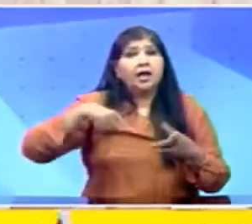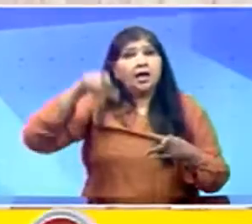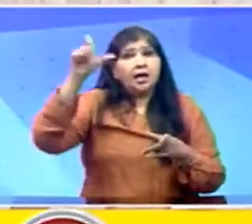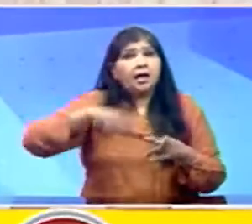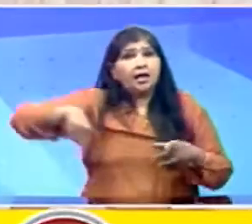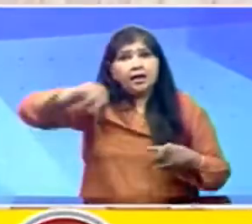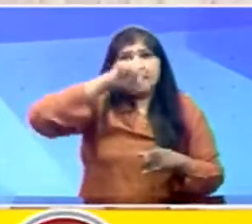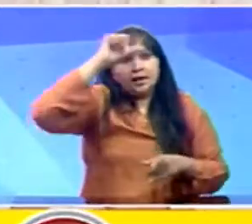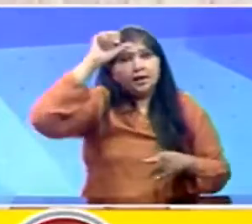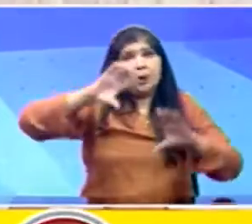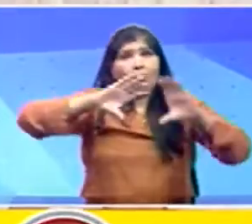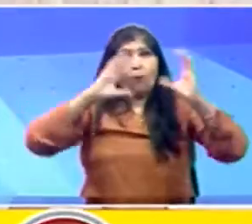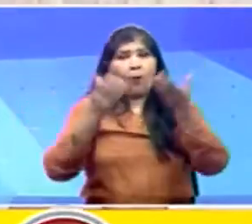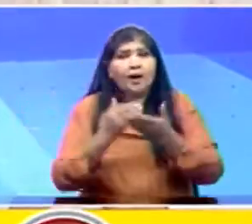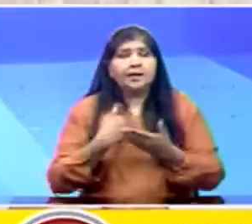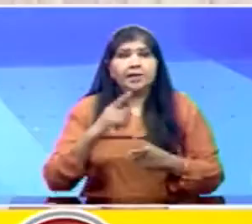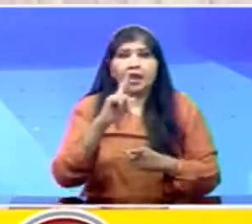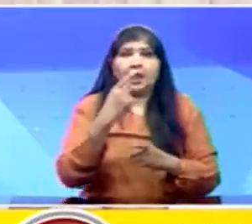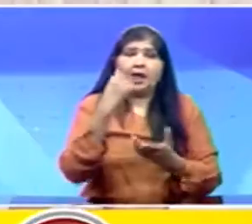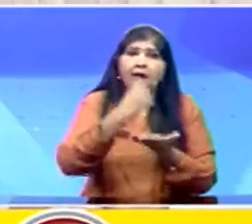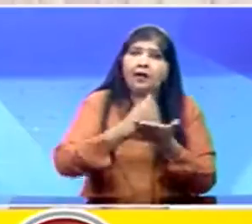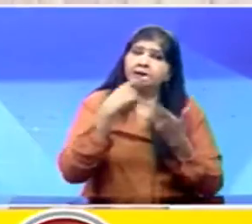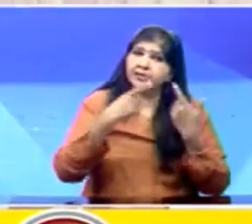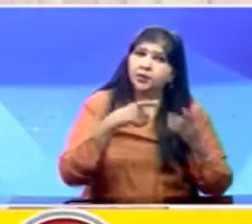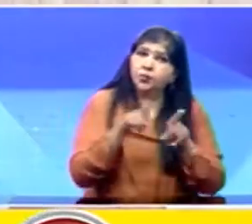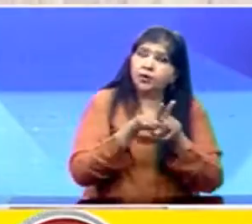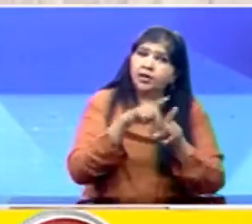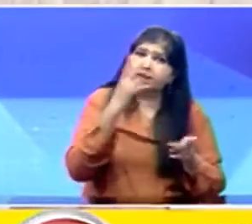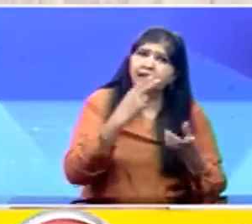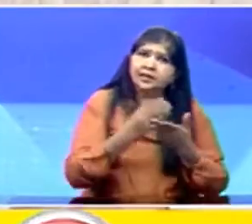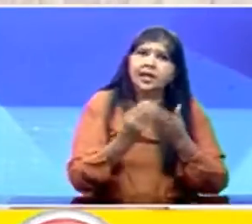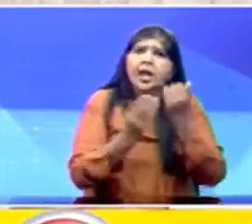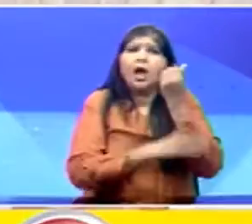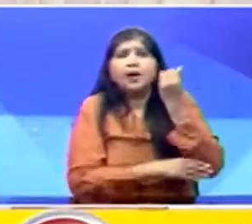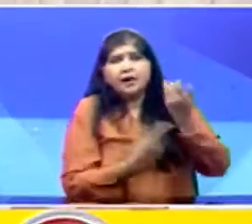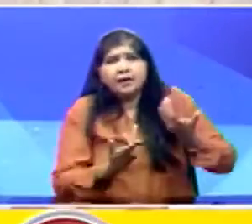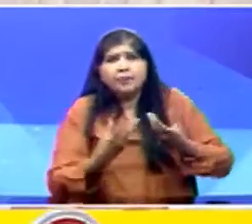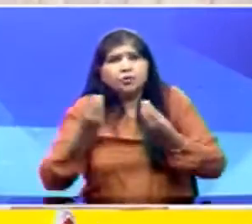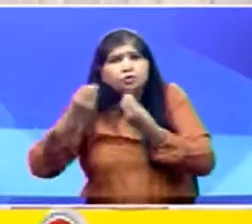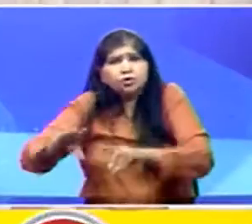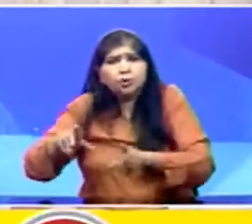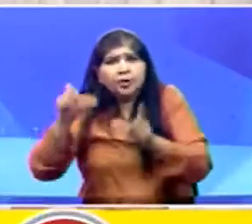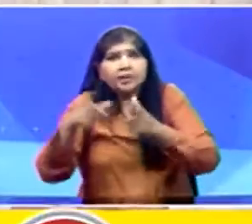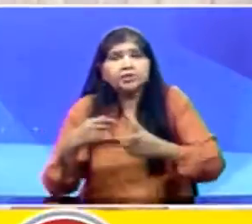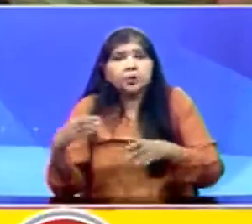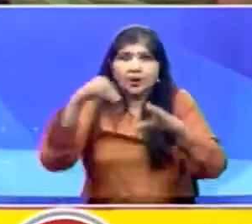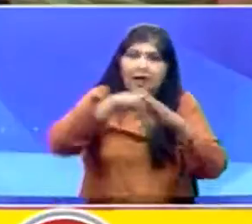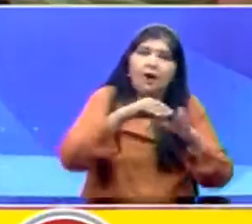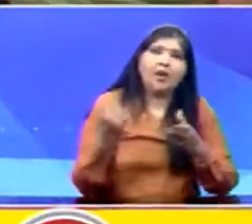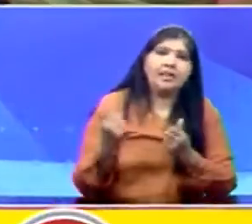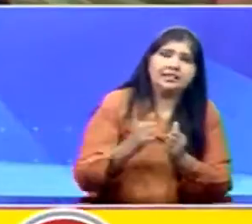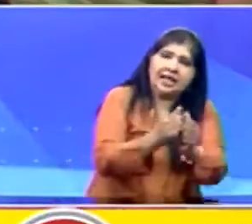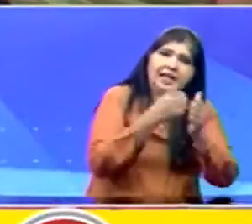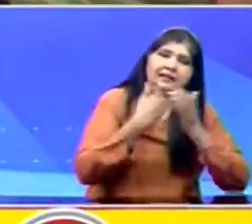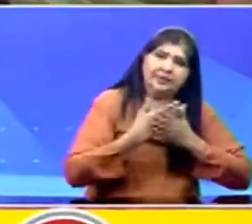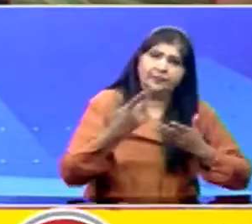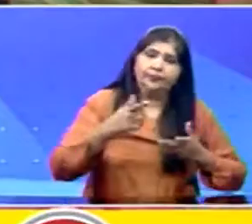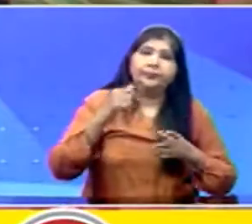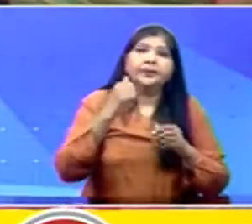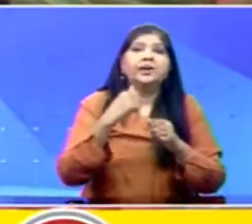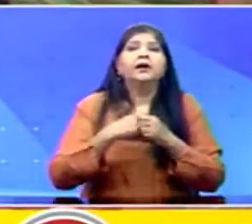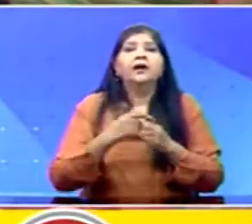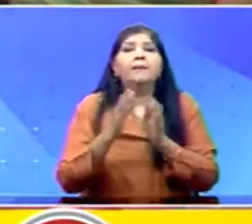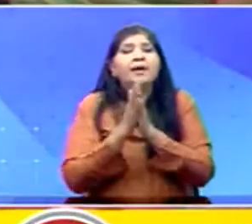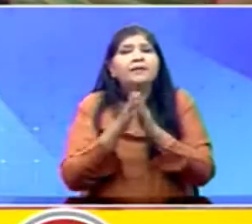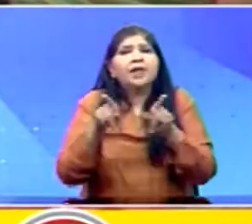है ये लेकिन उनकी यात्रा में गरीब और वन्चीतों की विशेश भागिदारी होती है भगवान भी